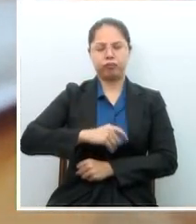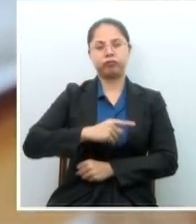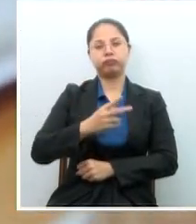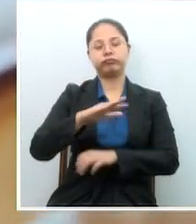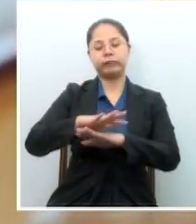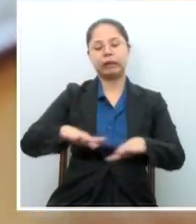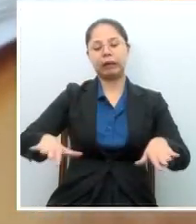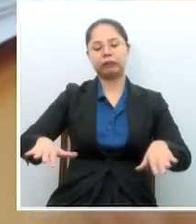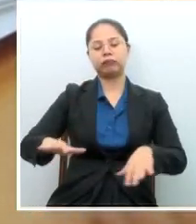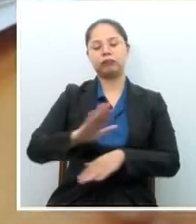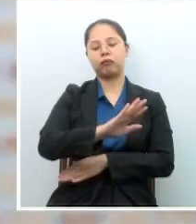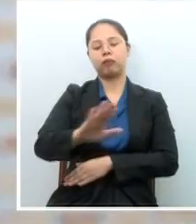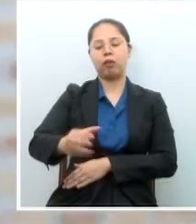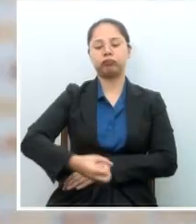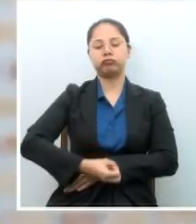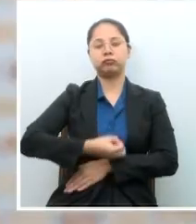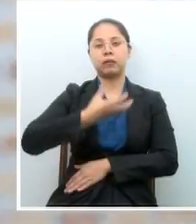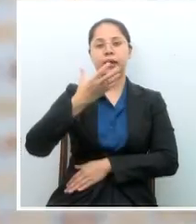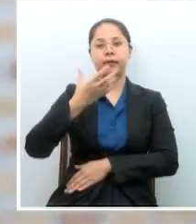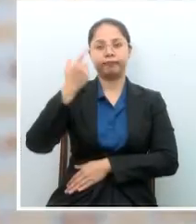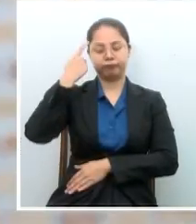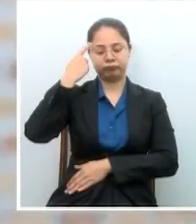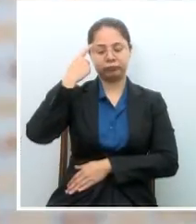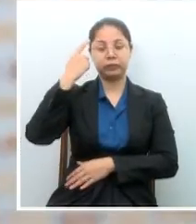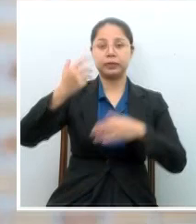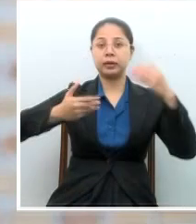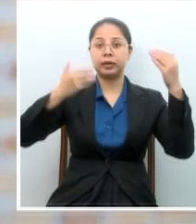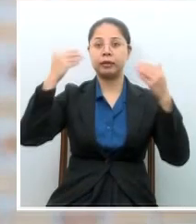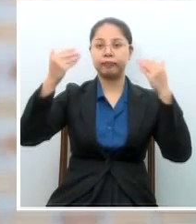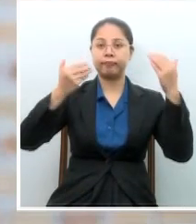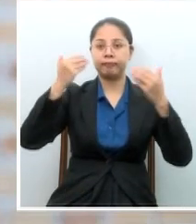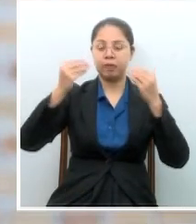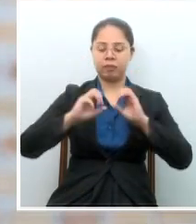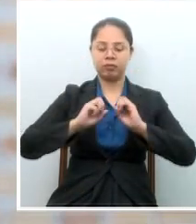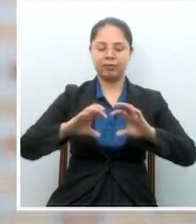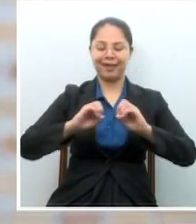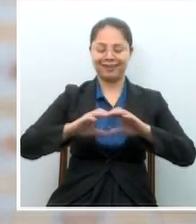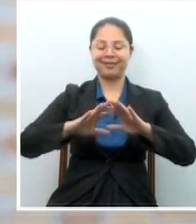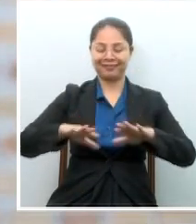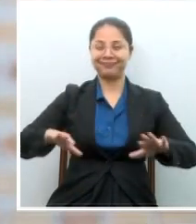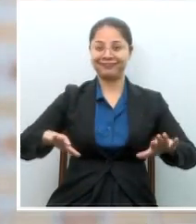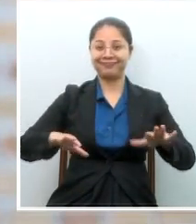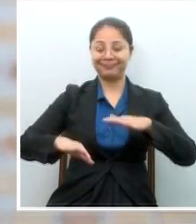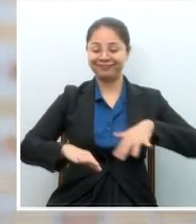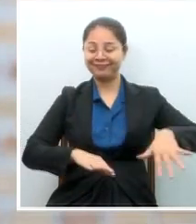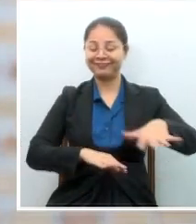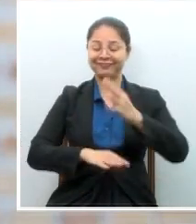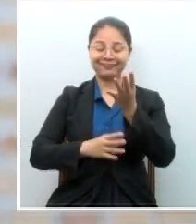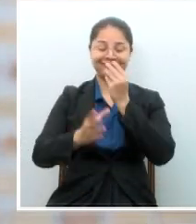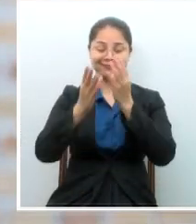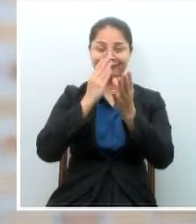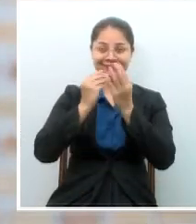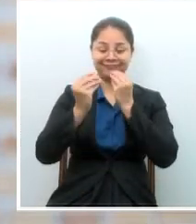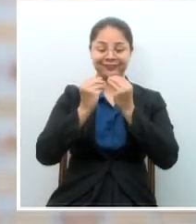ายดังนั้นตัวคุณครูเองจึงได้ออกแบบการจัดกิจกรรมการเรียนการสอนเพื่อพัฒนาให้ผู้เรียนเนี่ยสามารถเป็นผู้